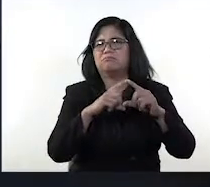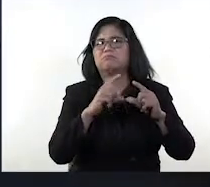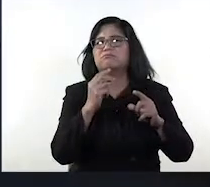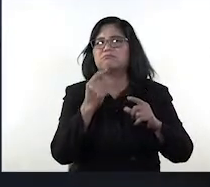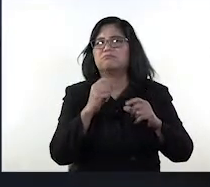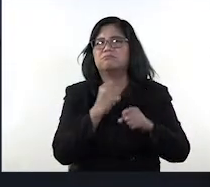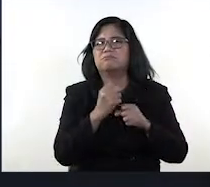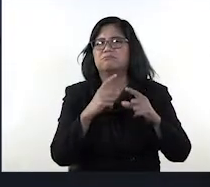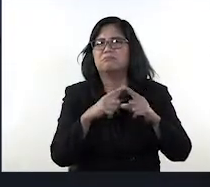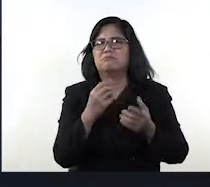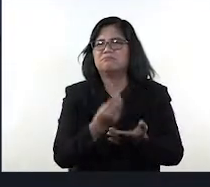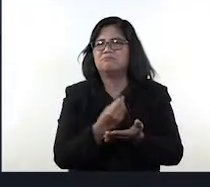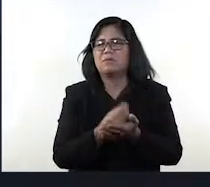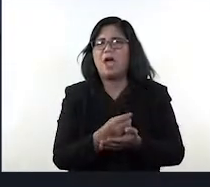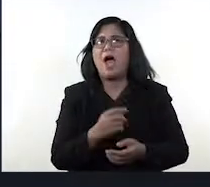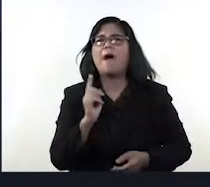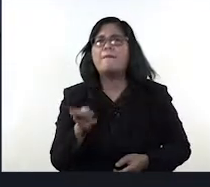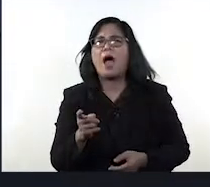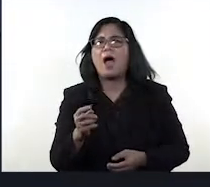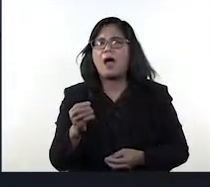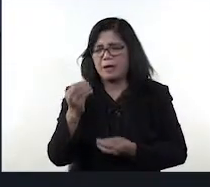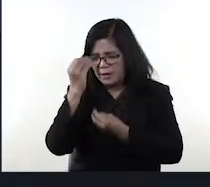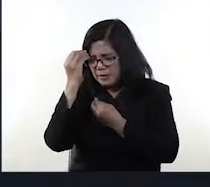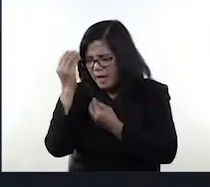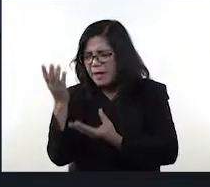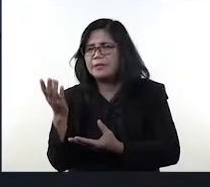Hai makna terbaru what you want to